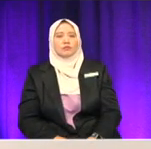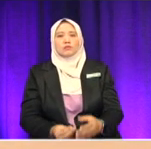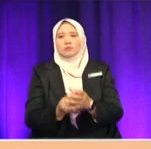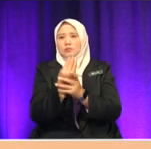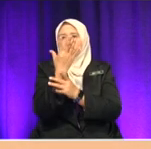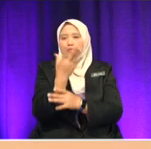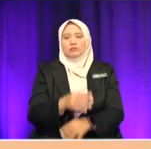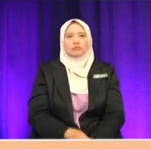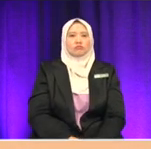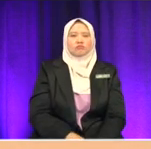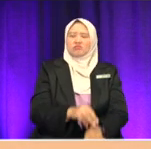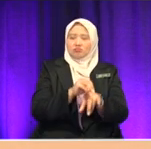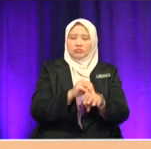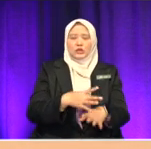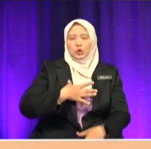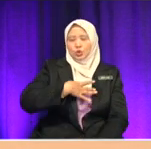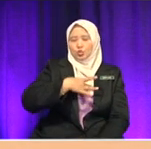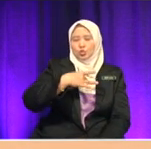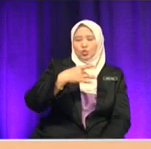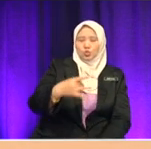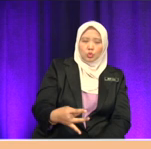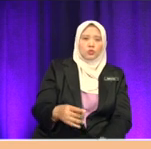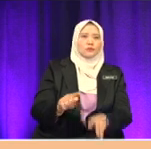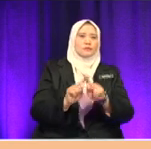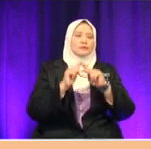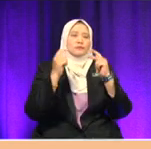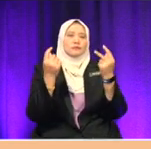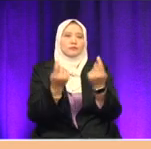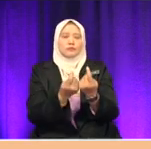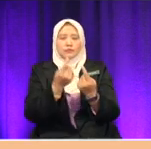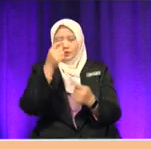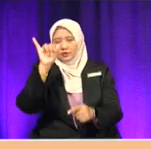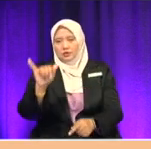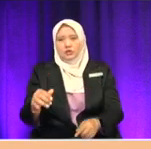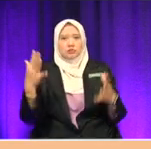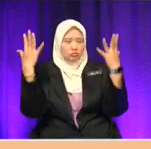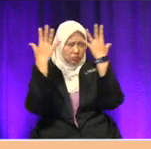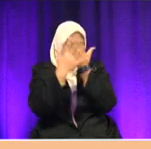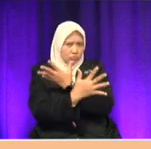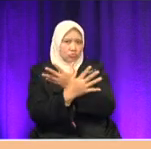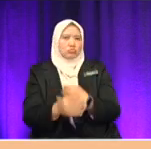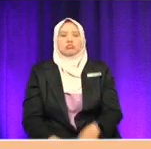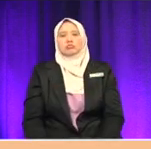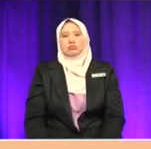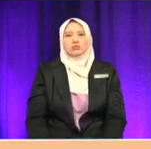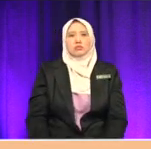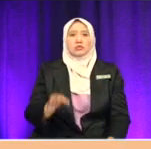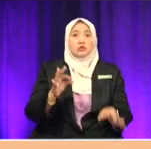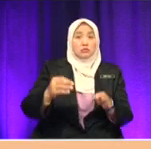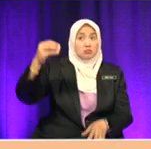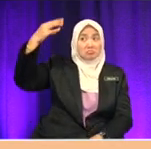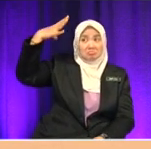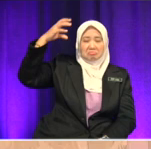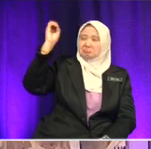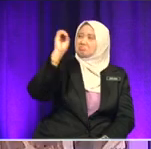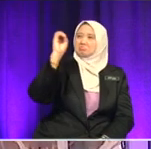suka tempat yang gelap. Dia tak suka cahaya, cikgu. Tak ya? Suka. Nampak tu kosong. Tak ada koloni. Tak ada. Okey. Ha, okey. Mari